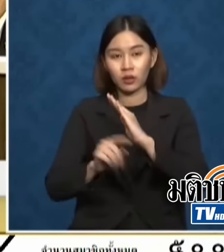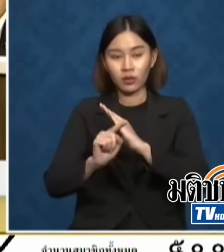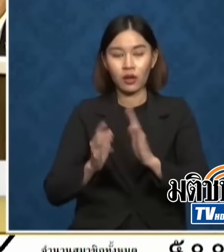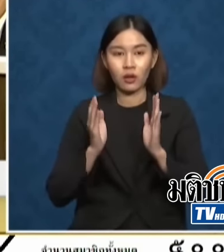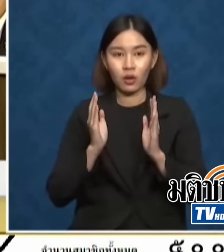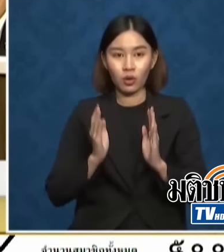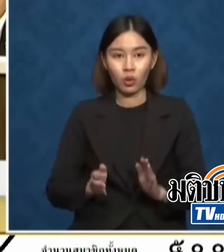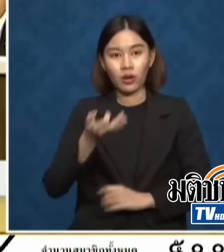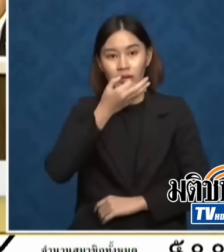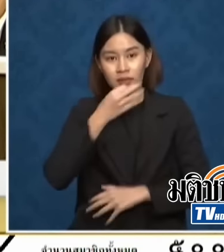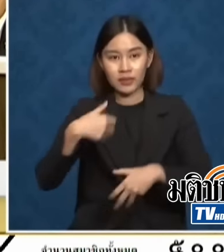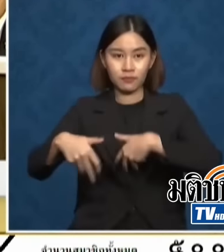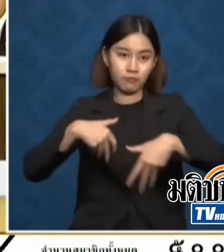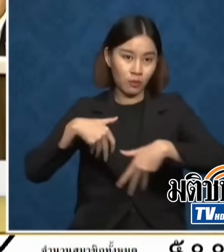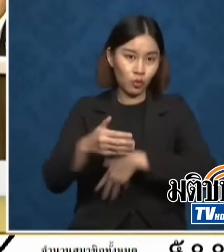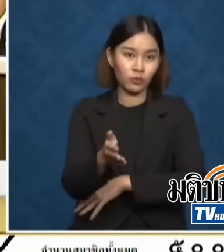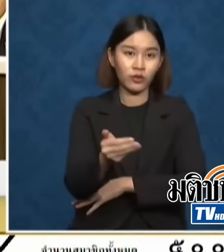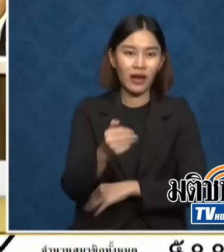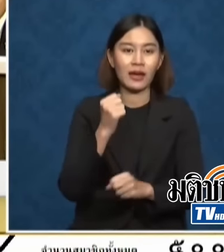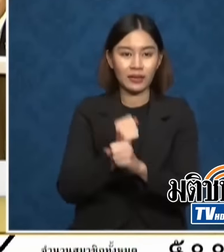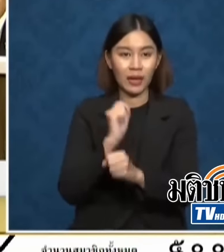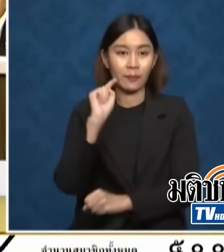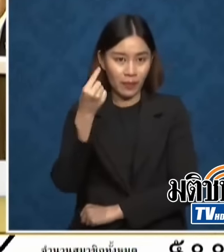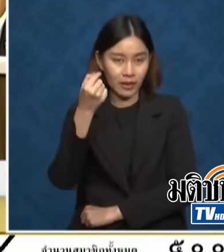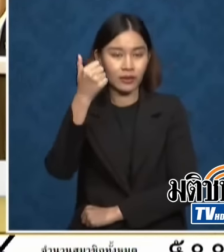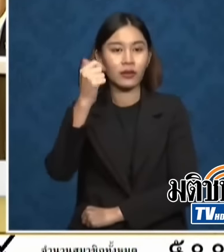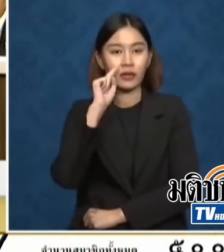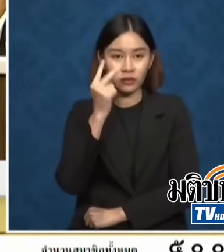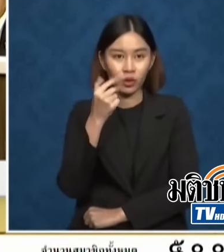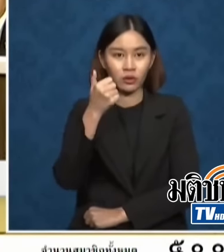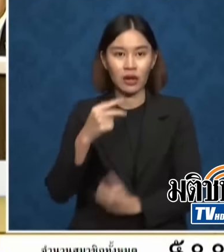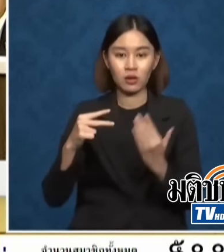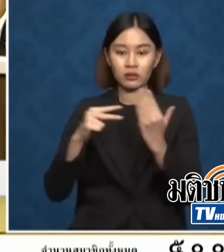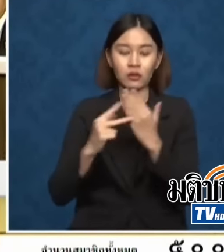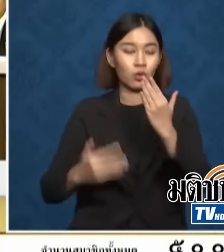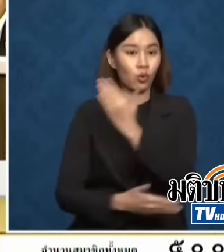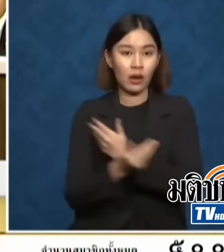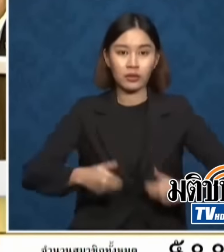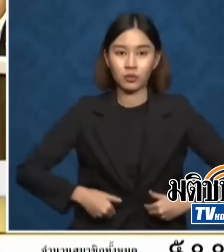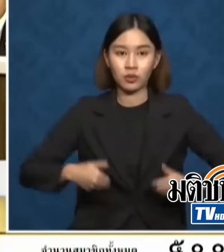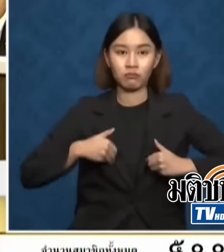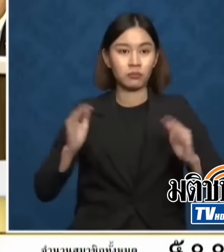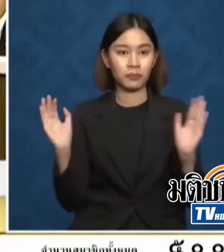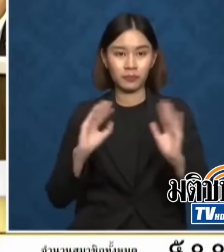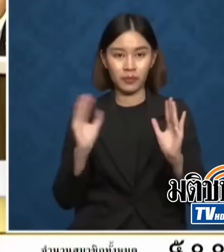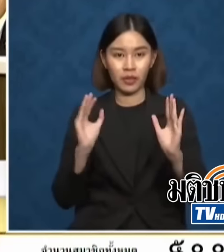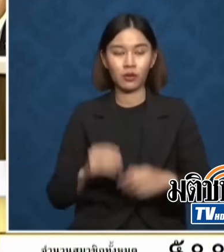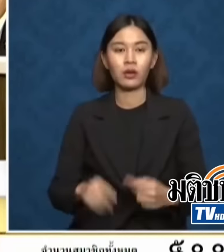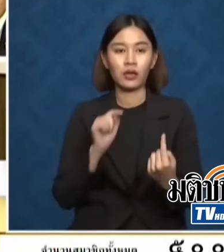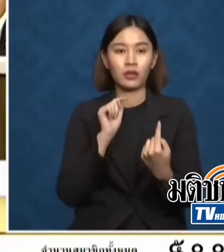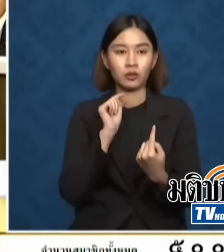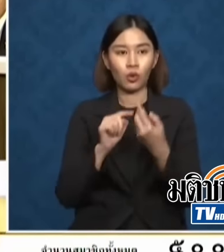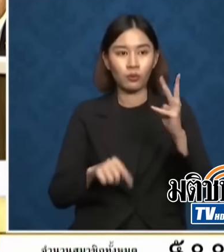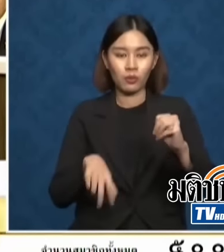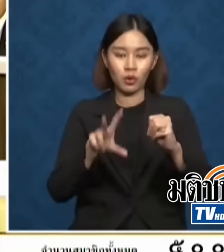งยังคงกลับมาทำอาชีพประมงได้ไม่ตัดโอกาสพวกเขาไปตลอดชีวิตอันนี้อยู่ในมาต